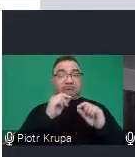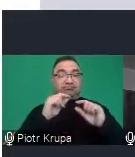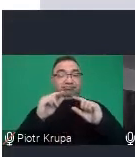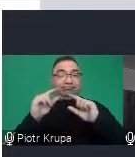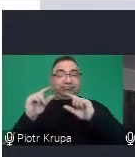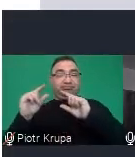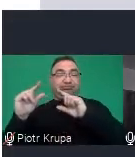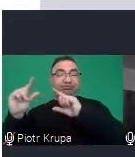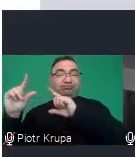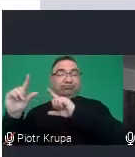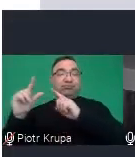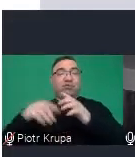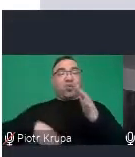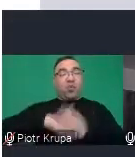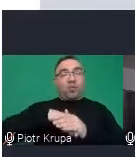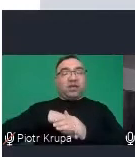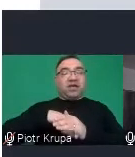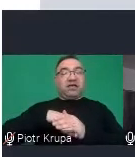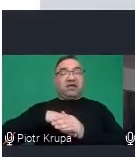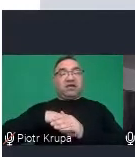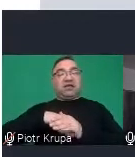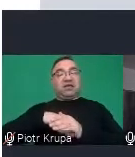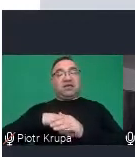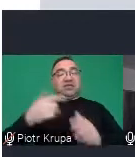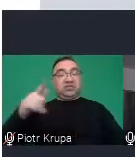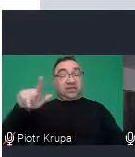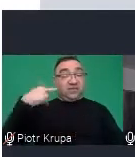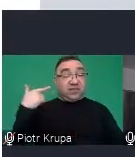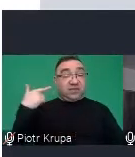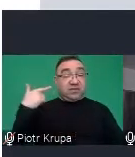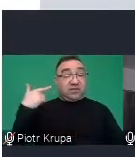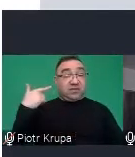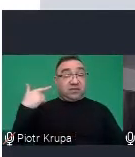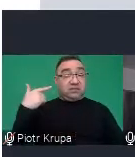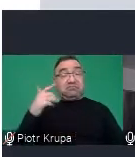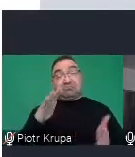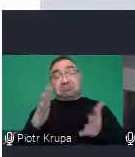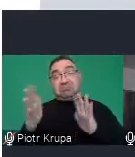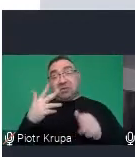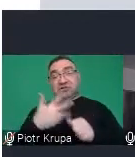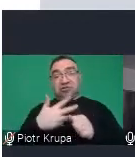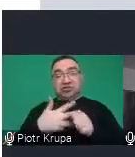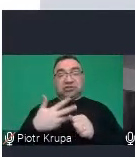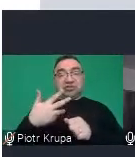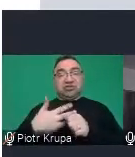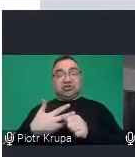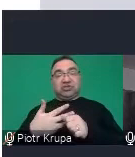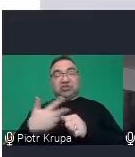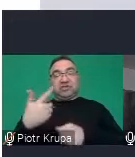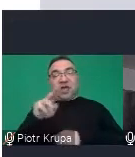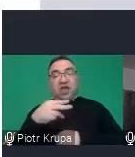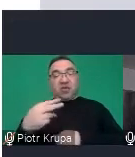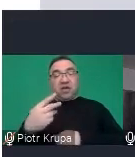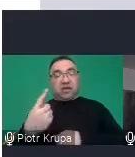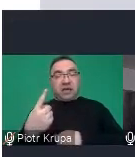ceny uprawnień. Tak naprawdę jeszcze 2 tygodnie temu one oscylowały między 30 a 32 euro za